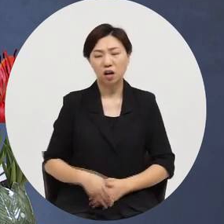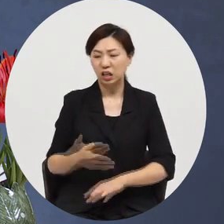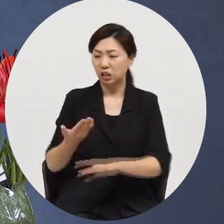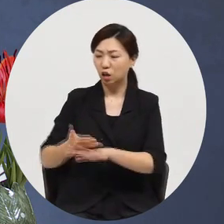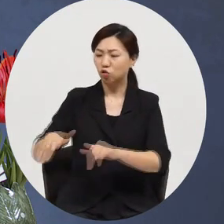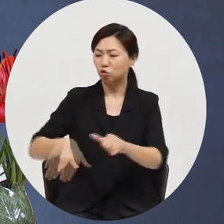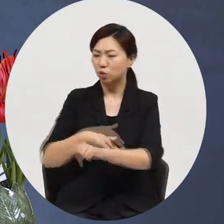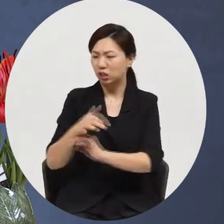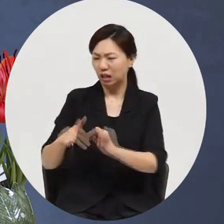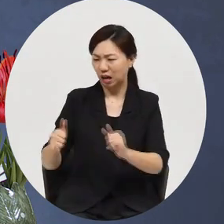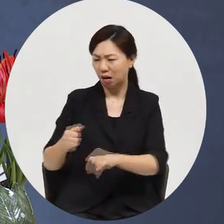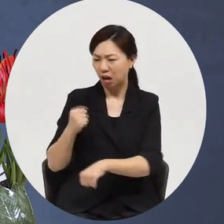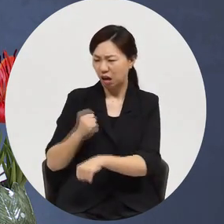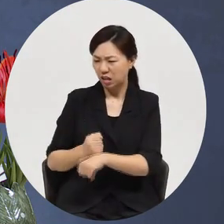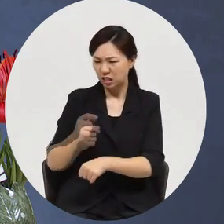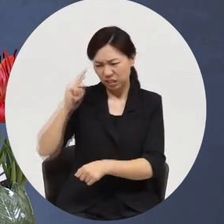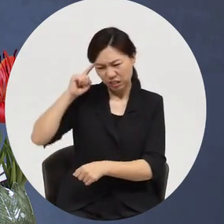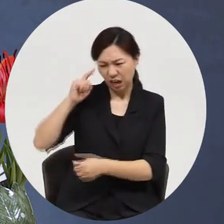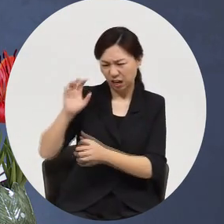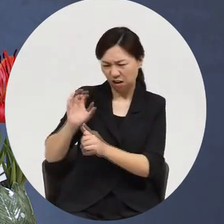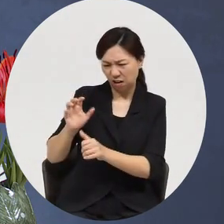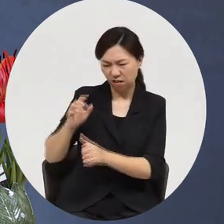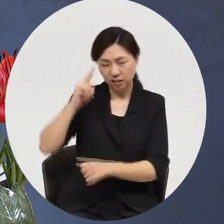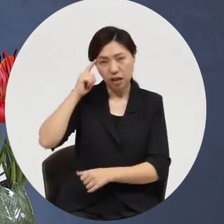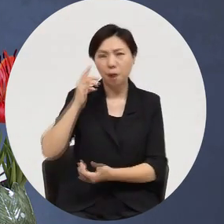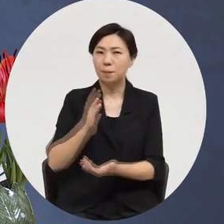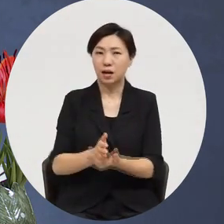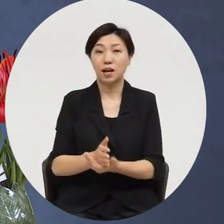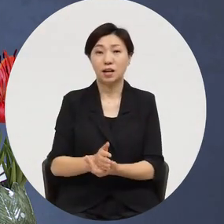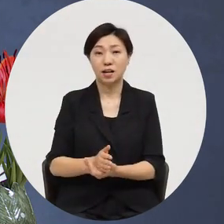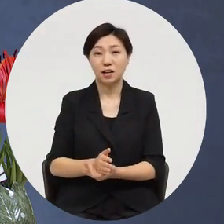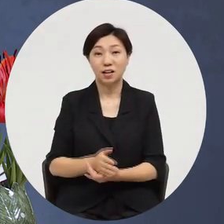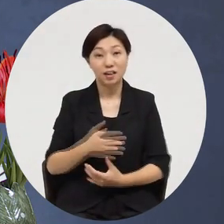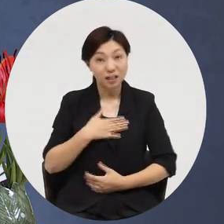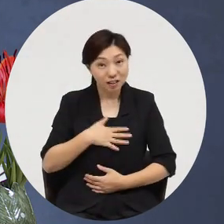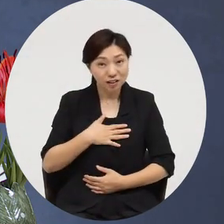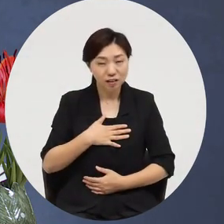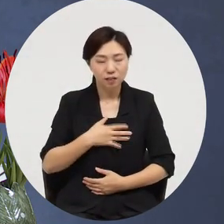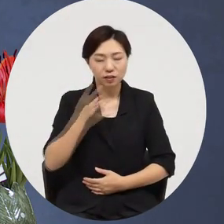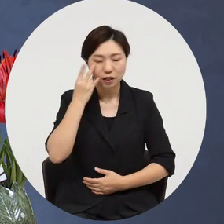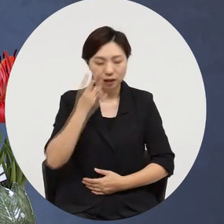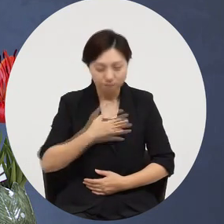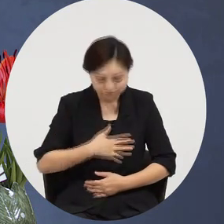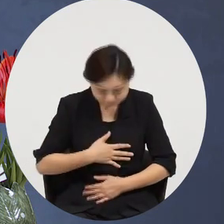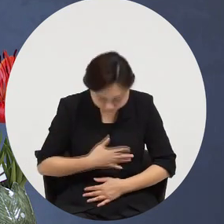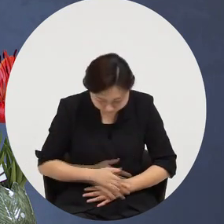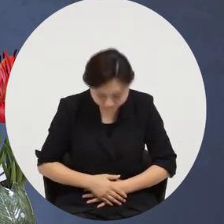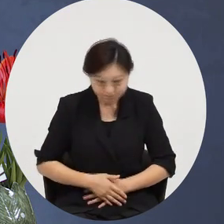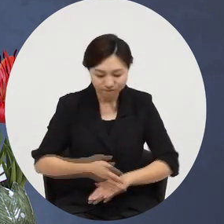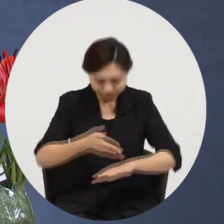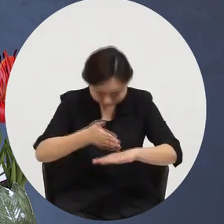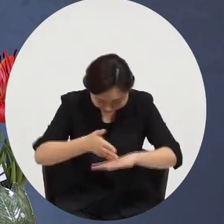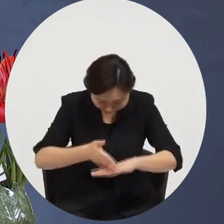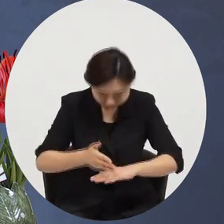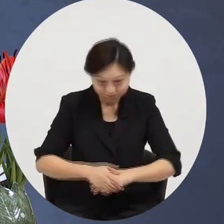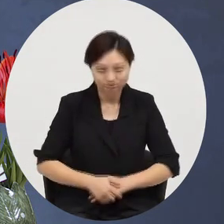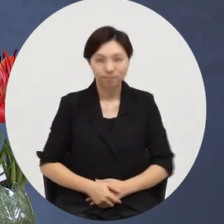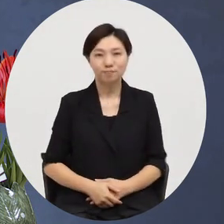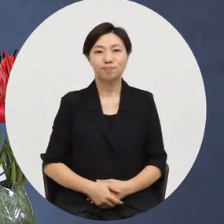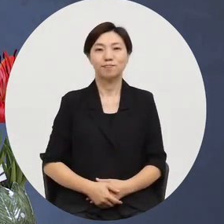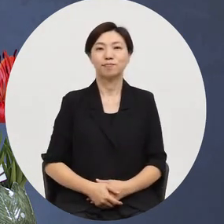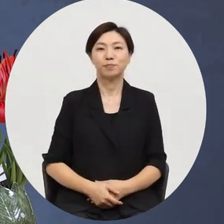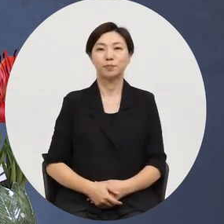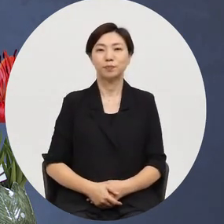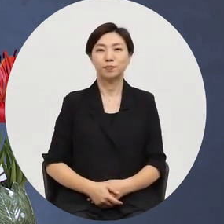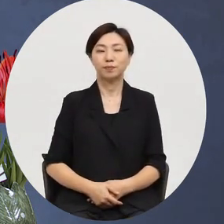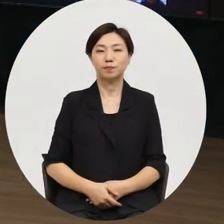시비는 하지 마라. 옆에 사람은 시비하지 마라. 예, 알겠습니다. 네. 고맙습니다.